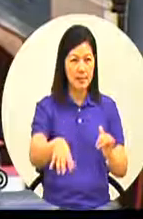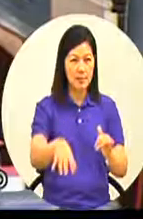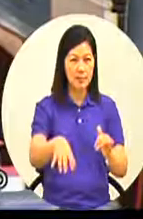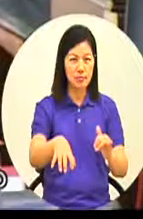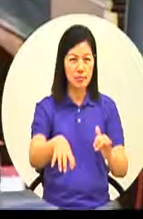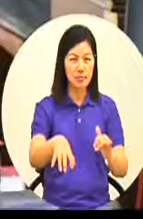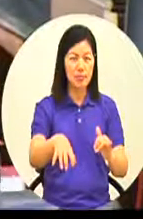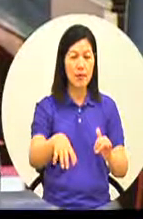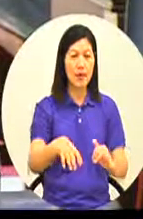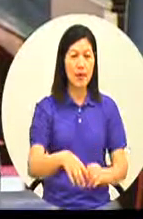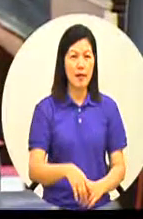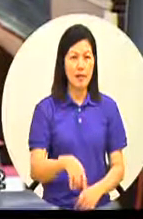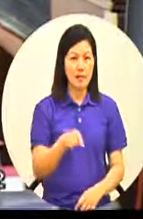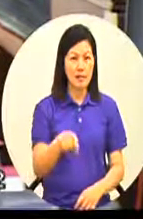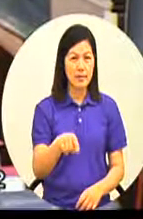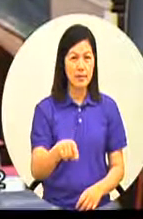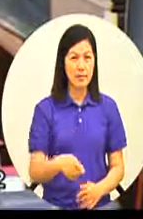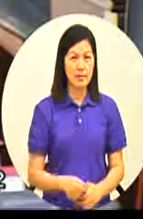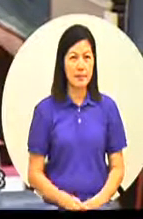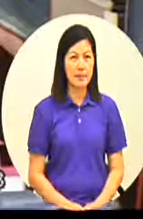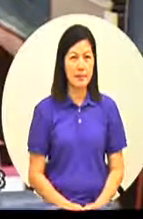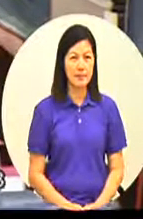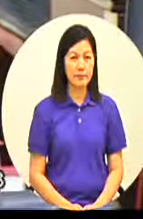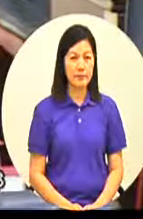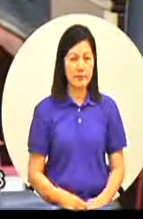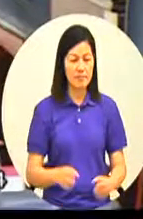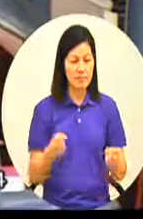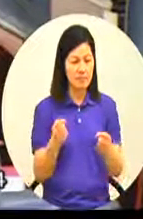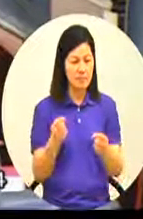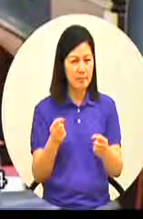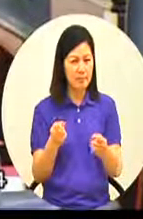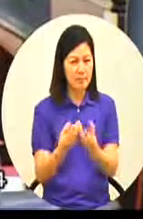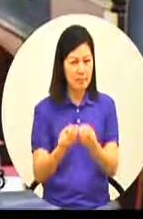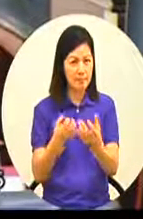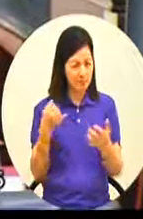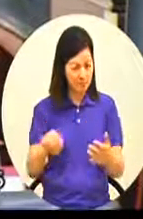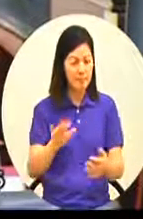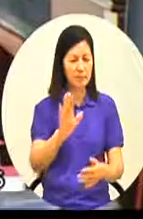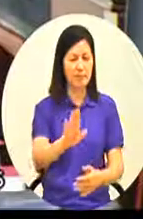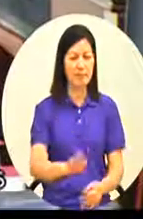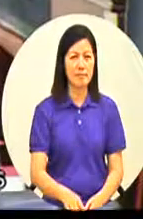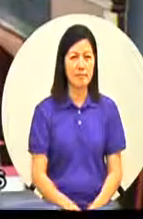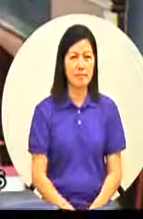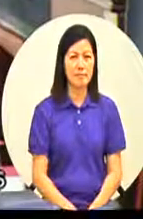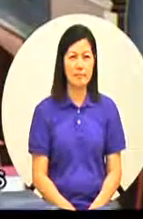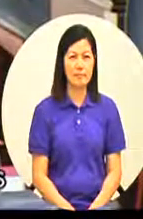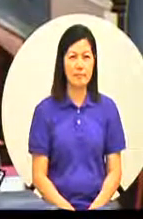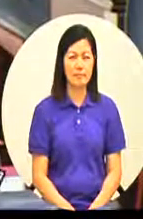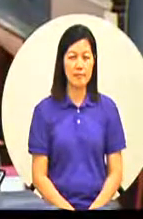到非常非常大的一个灾难哈。那我们先来看一下